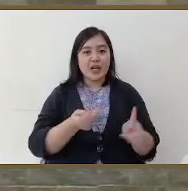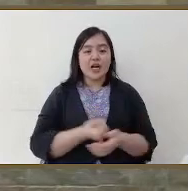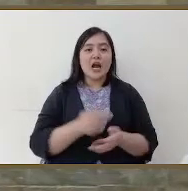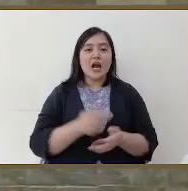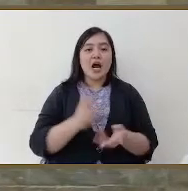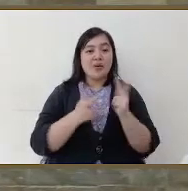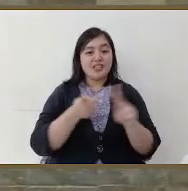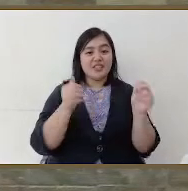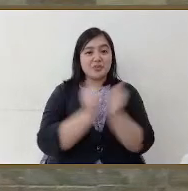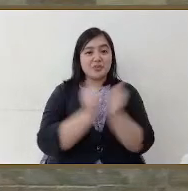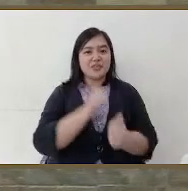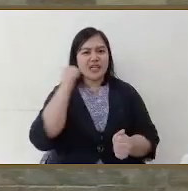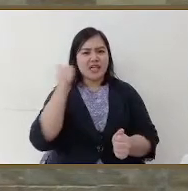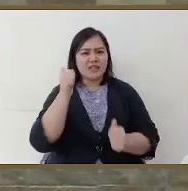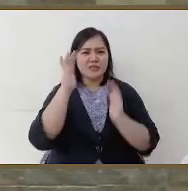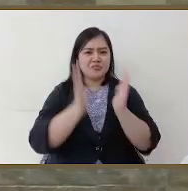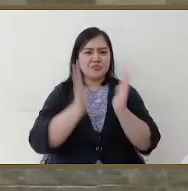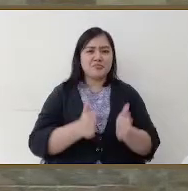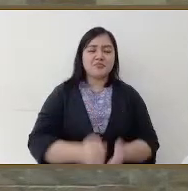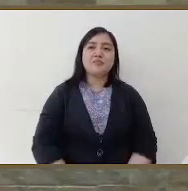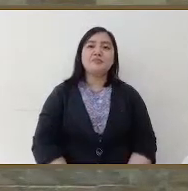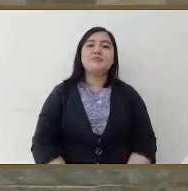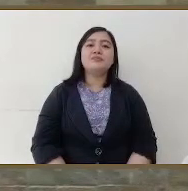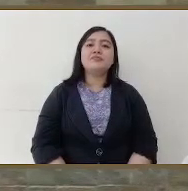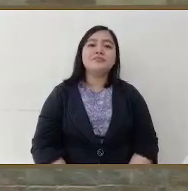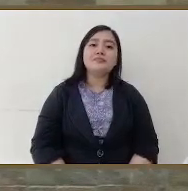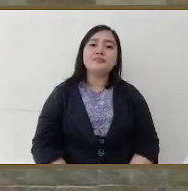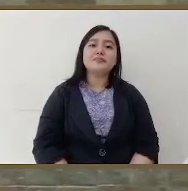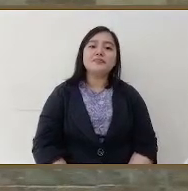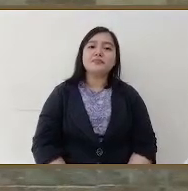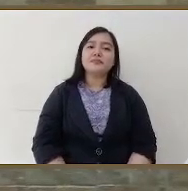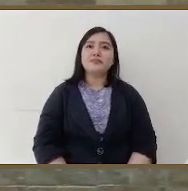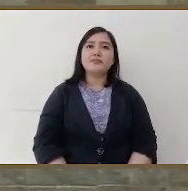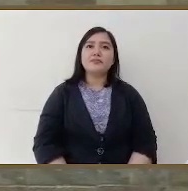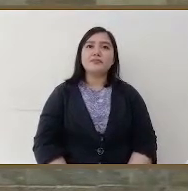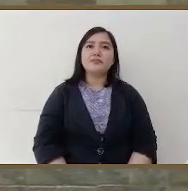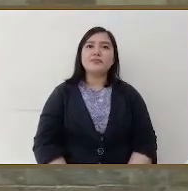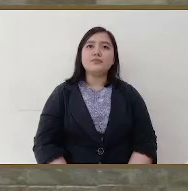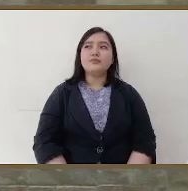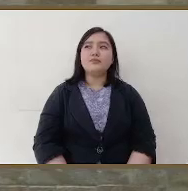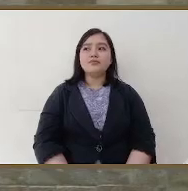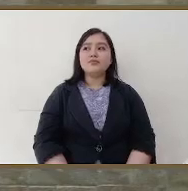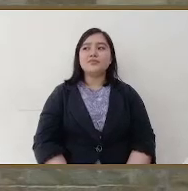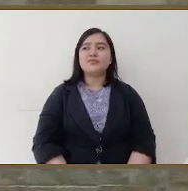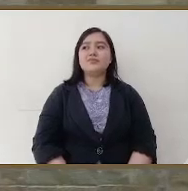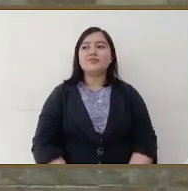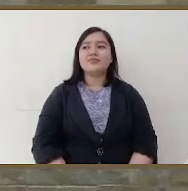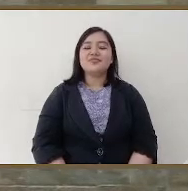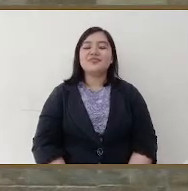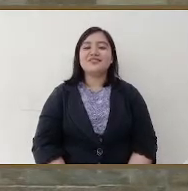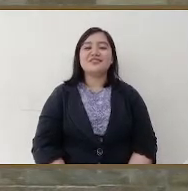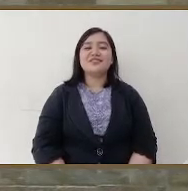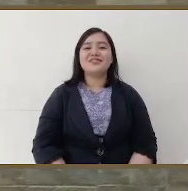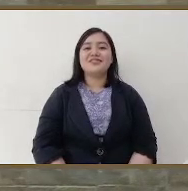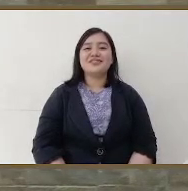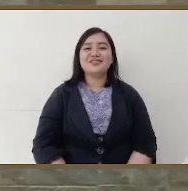Kaya pag may nagsabi sa inyo, oh, alam mo, bagay kayo. Sorry na lang ha, tao ako eh.